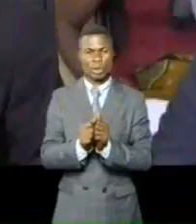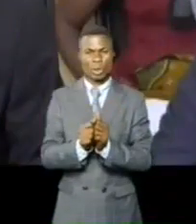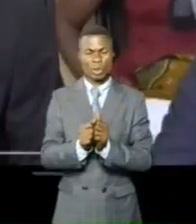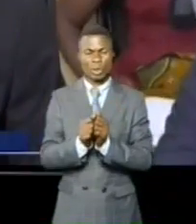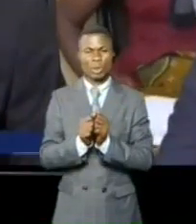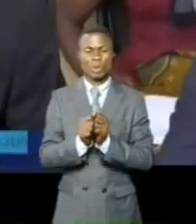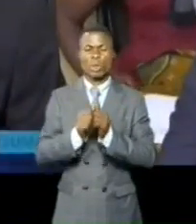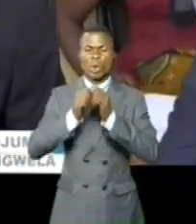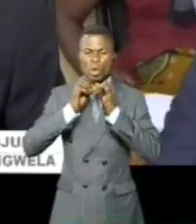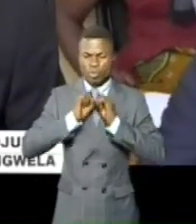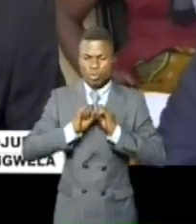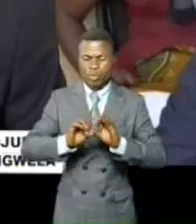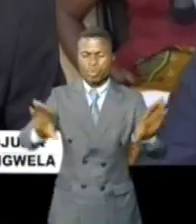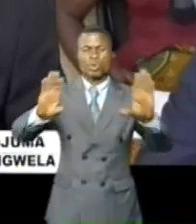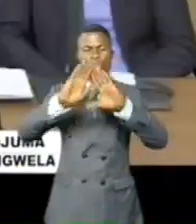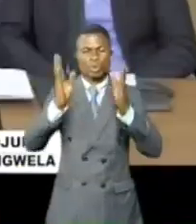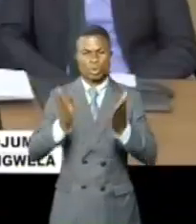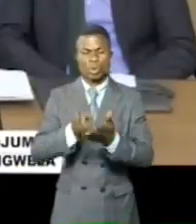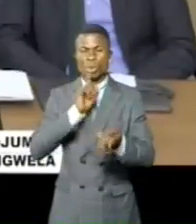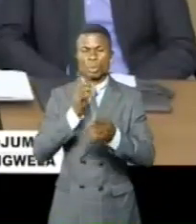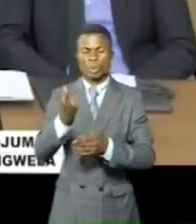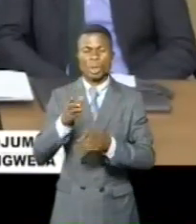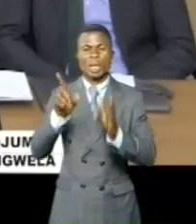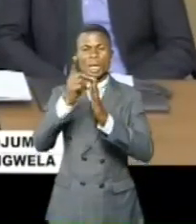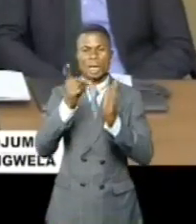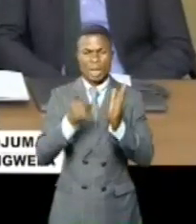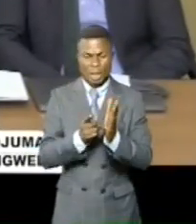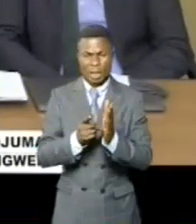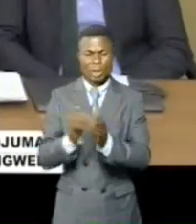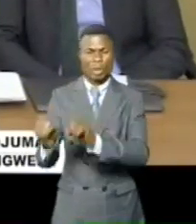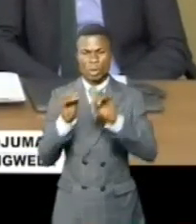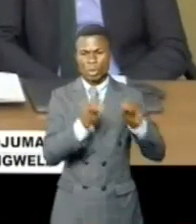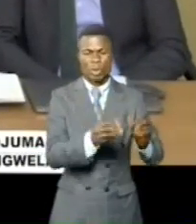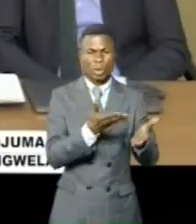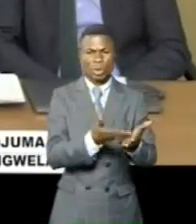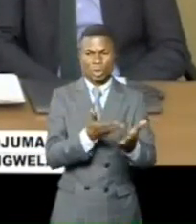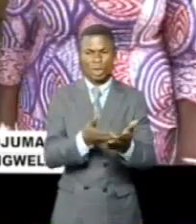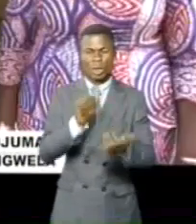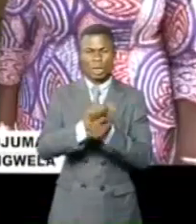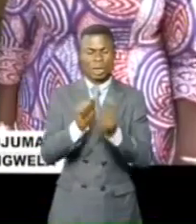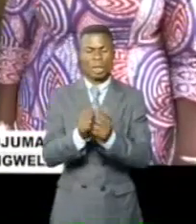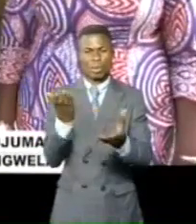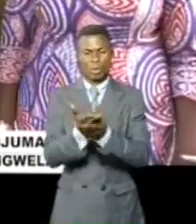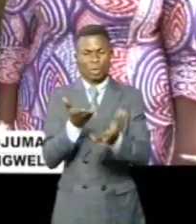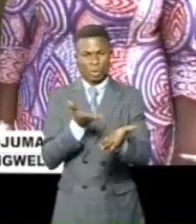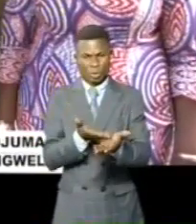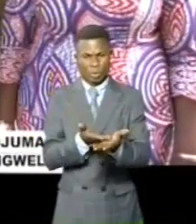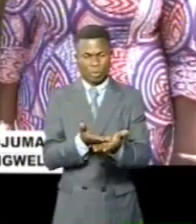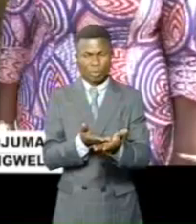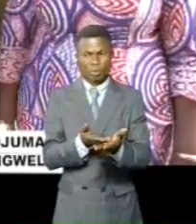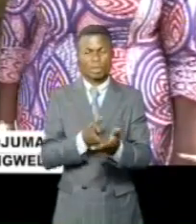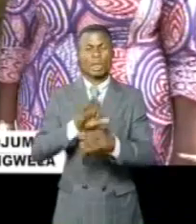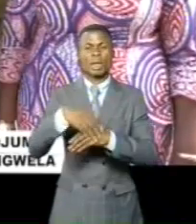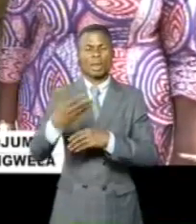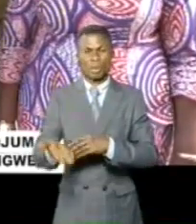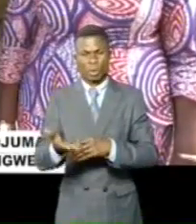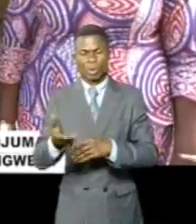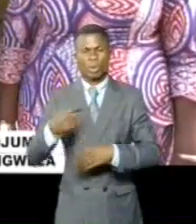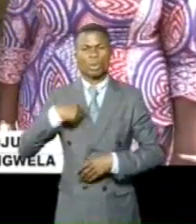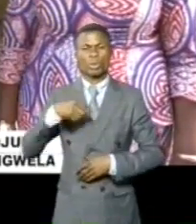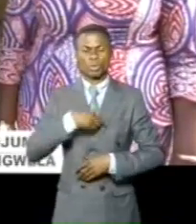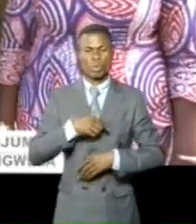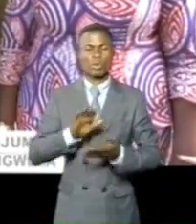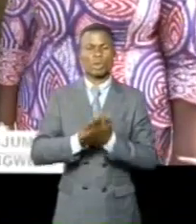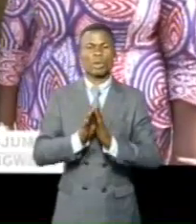financier qui va être mis en place et sur les différents principes qui vont être consacrés dans les décrets. Et dès après, nous